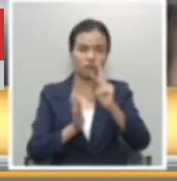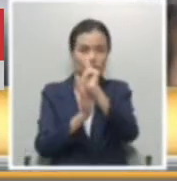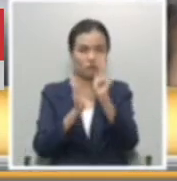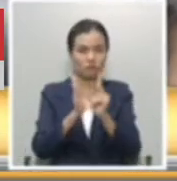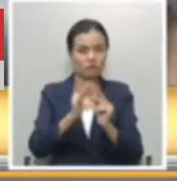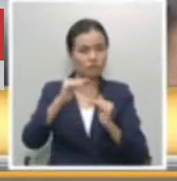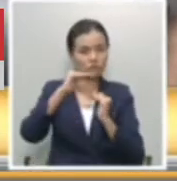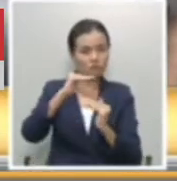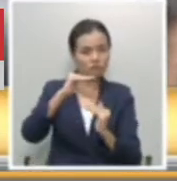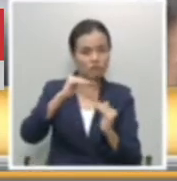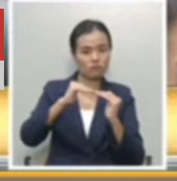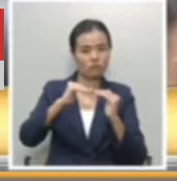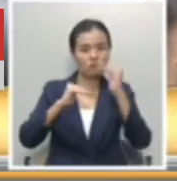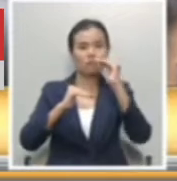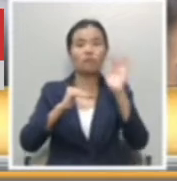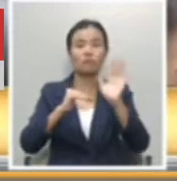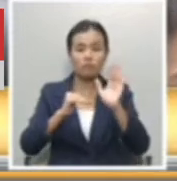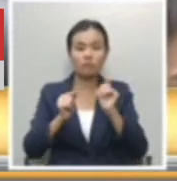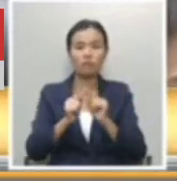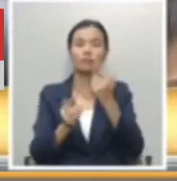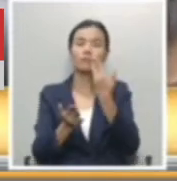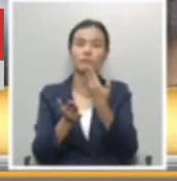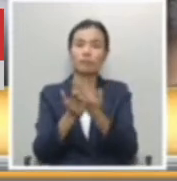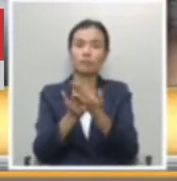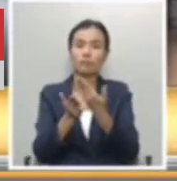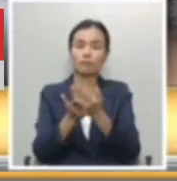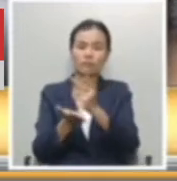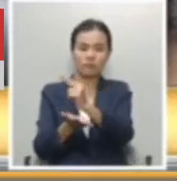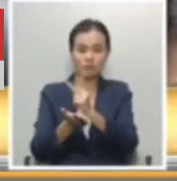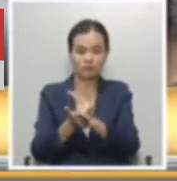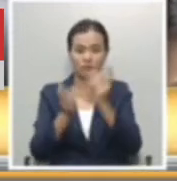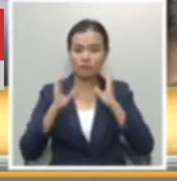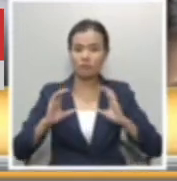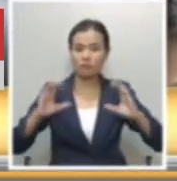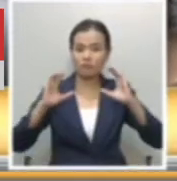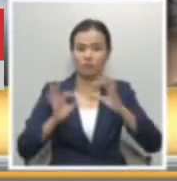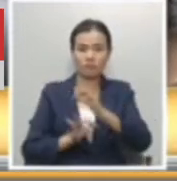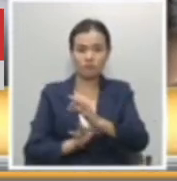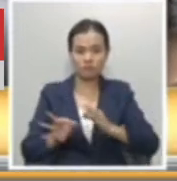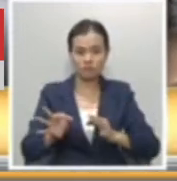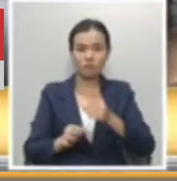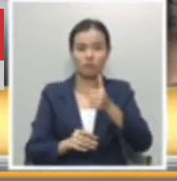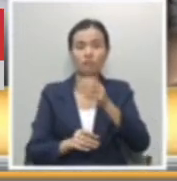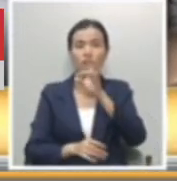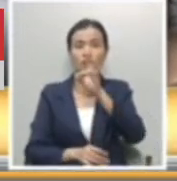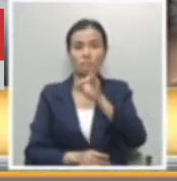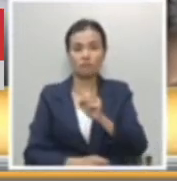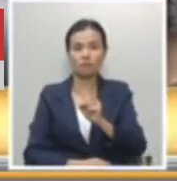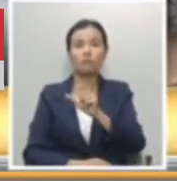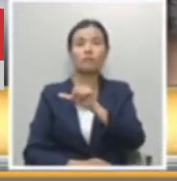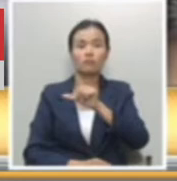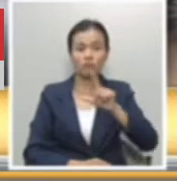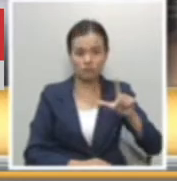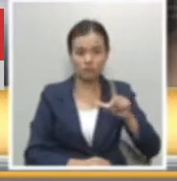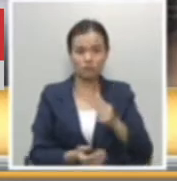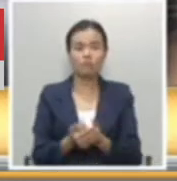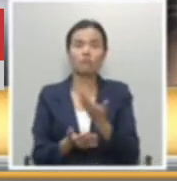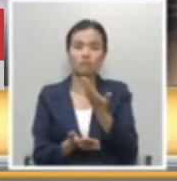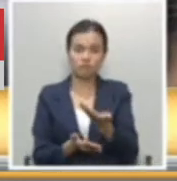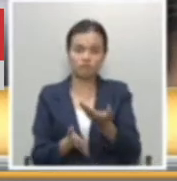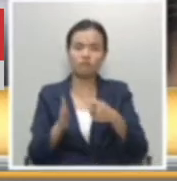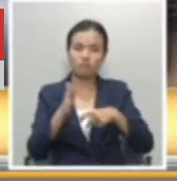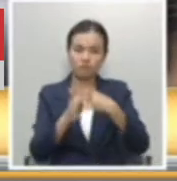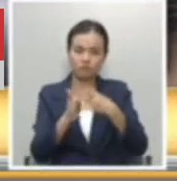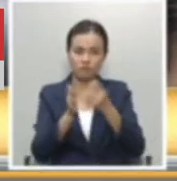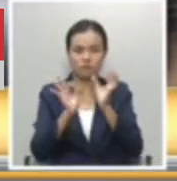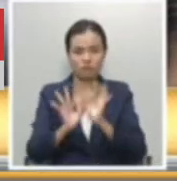นดนะครับรัฐบาลกู้เงินมาชดเชยเงินงบประมาณได้ไม่เกิน700ล้านบาทเศษเท่านั้นเองเพราะนั้นจึงเป็นสาเหตุส